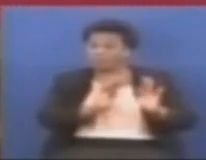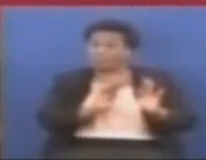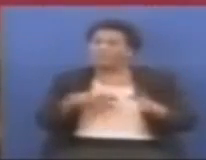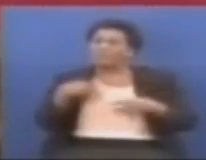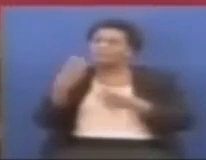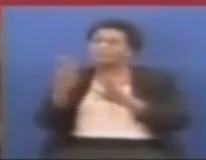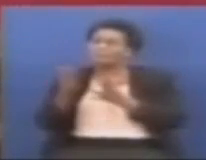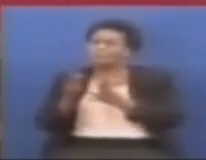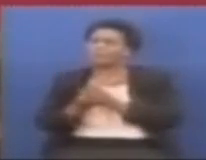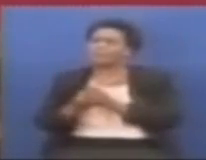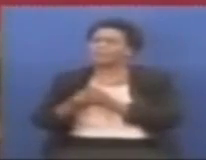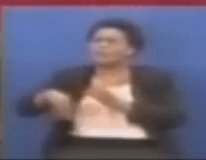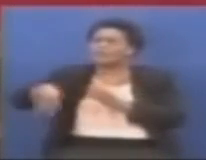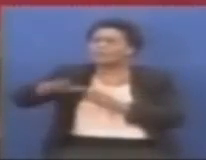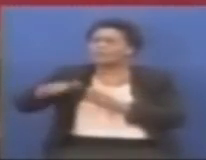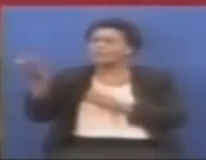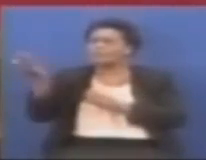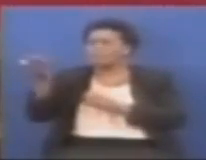maeneo hayo?